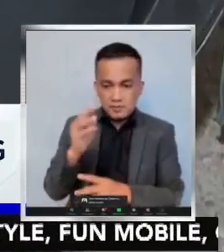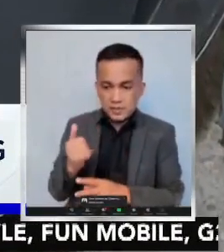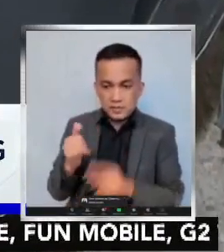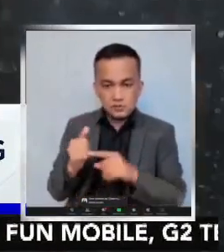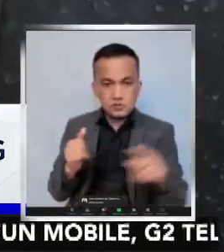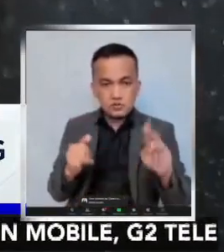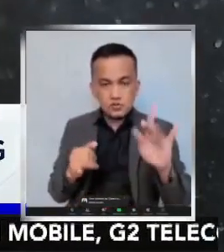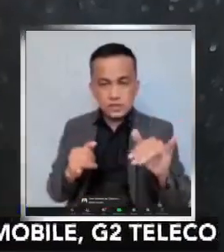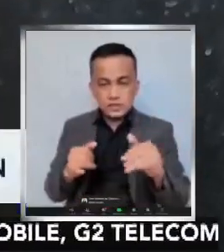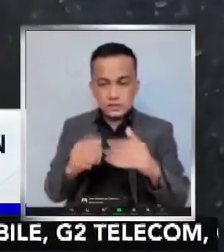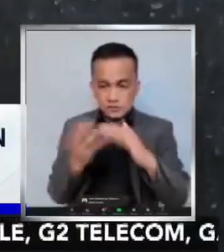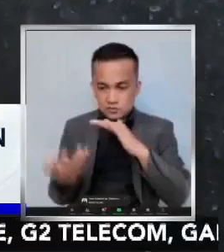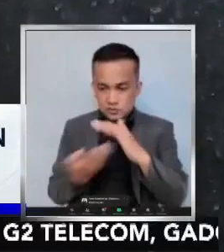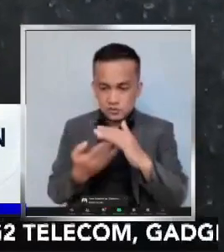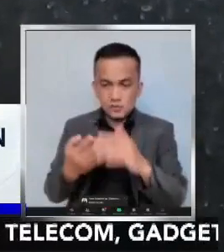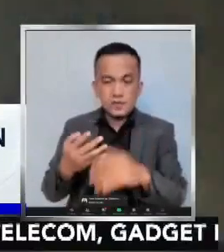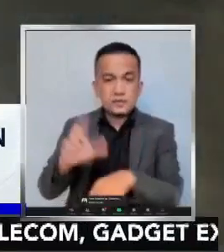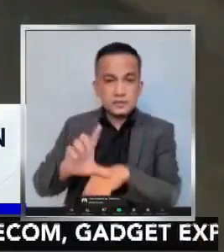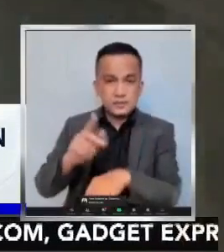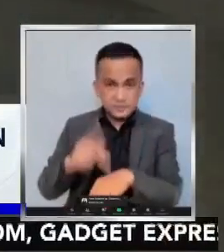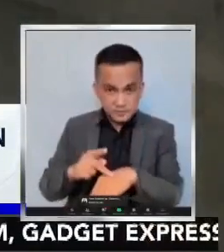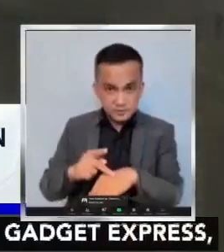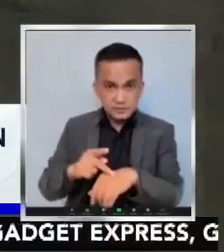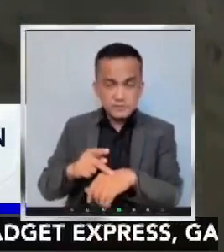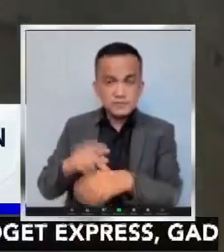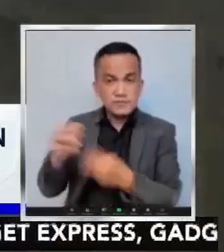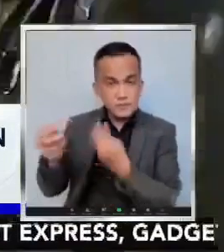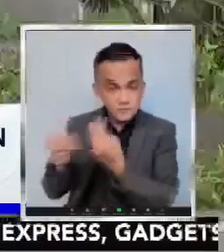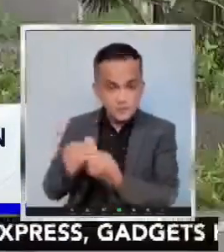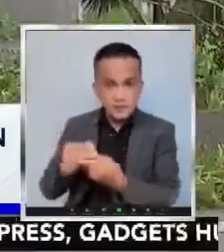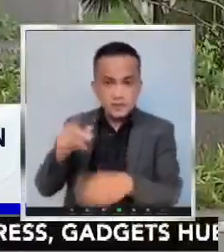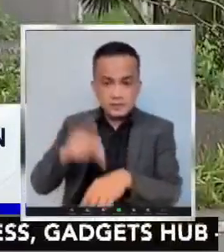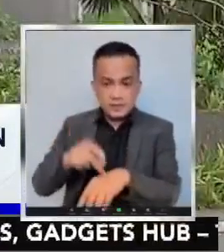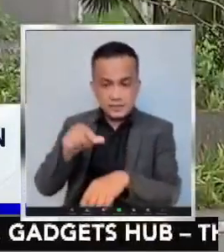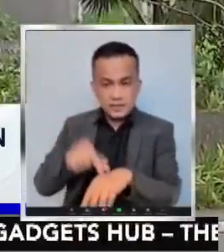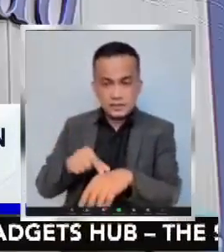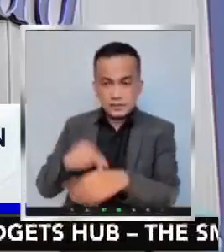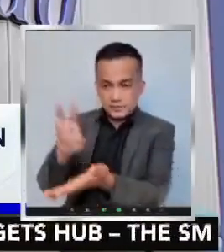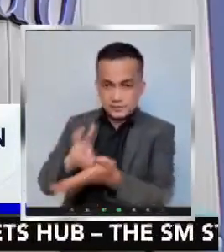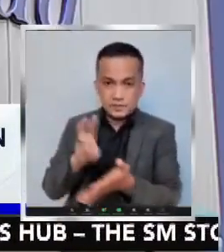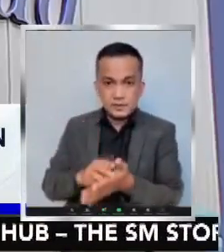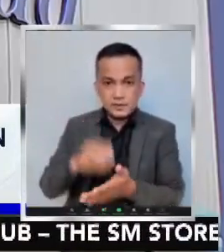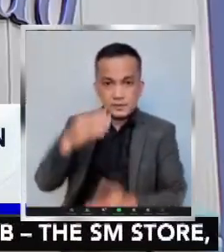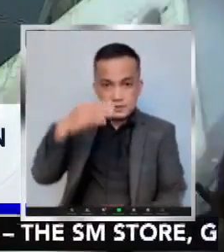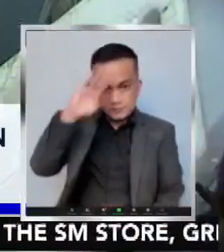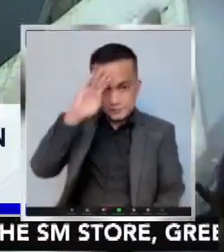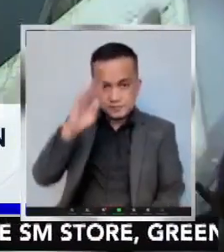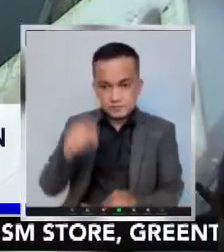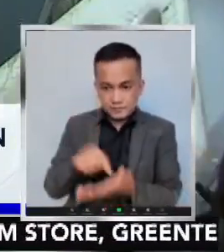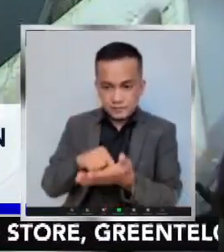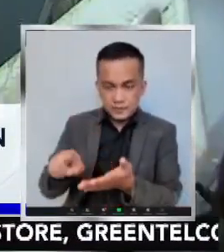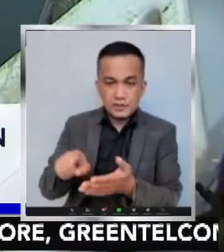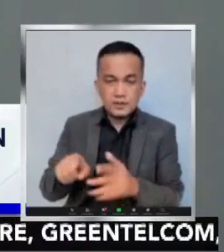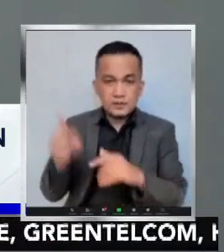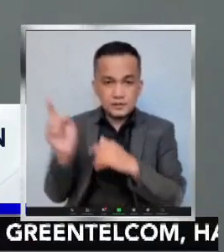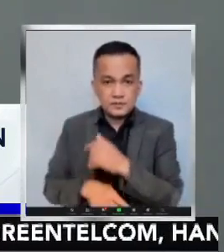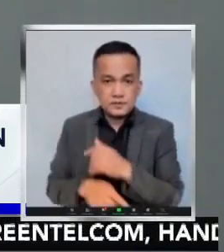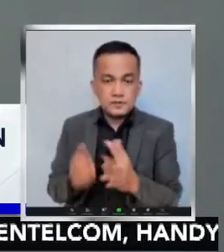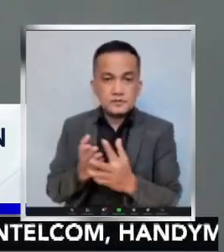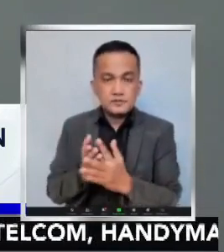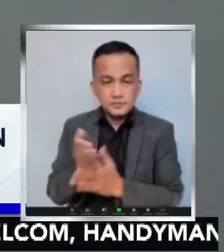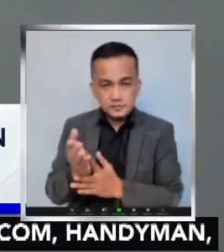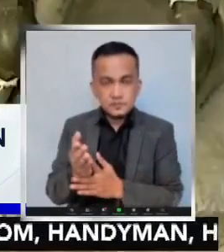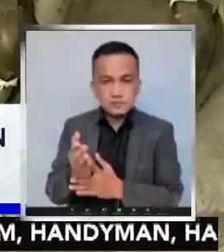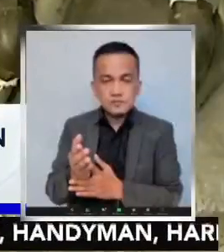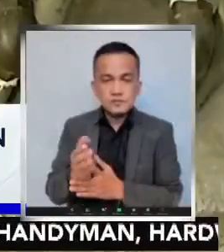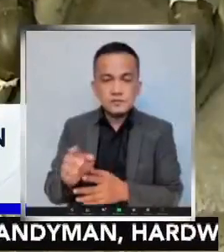Piñas, Muntinlupa, Paranaque at ilang lugar sa Cavite. Babayaran ng Maynila ng multa sa pamamagitan ng bill